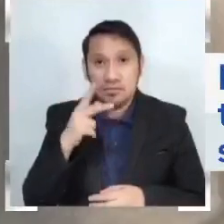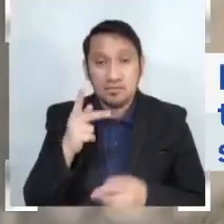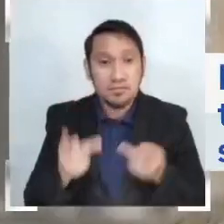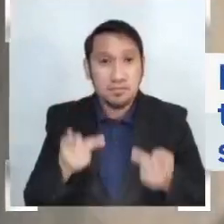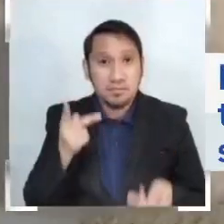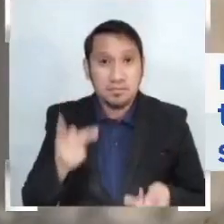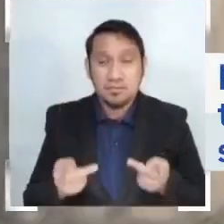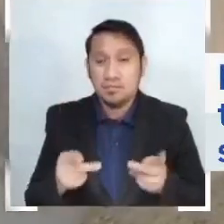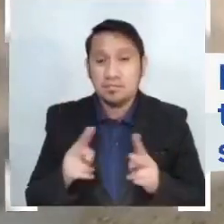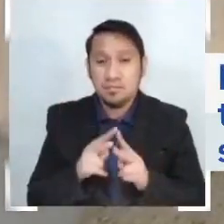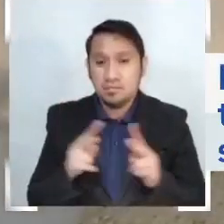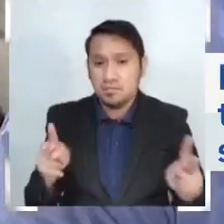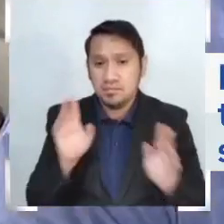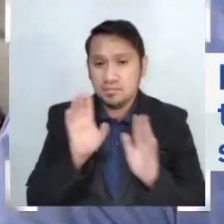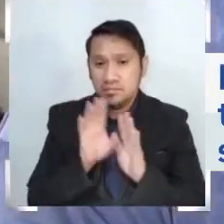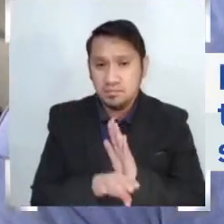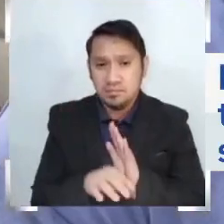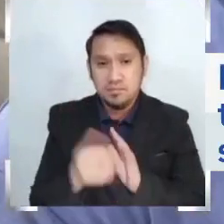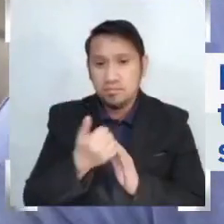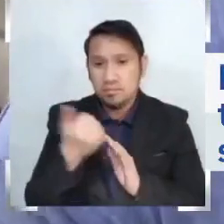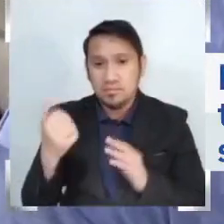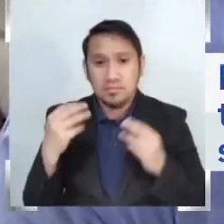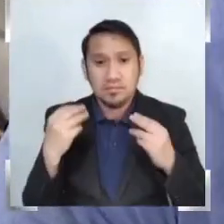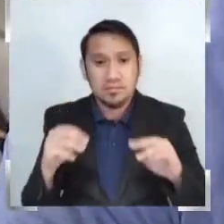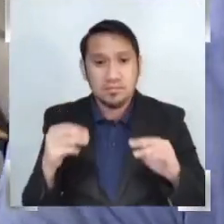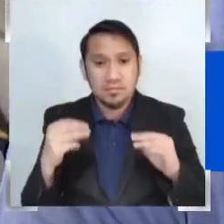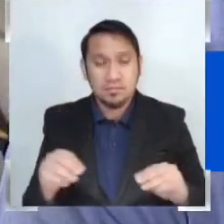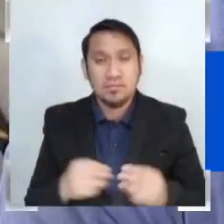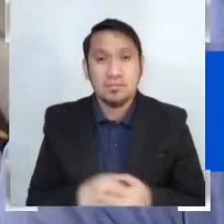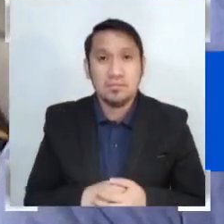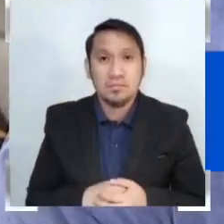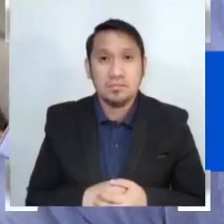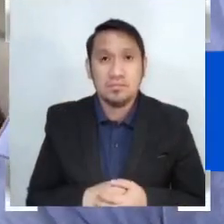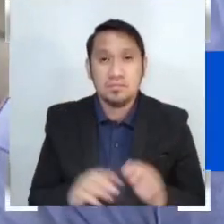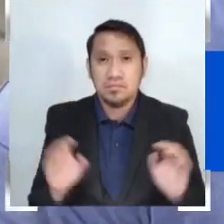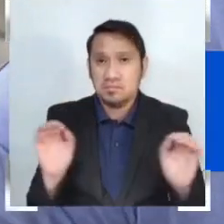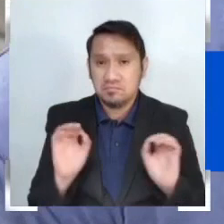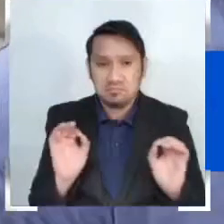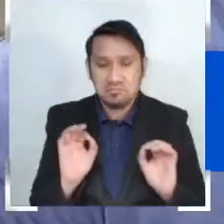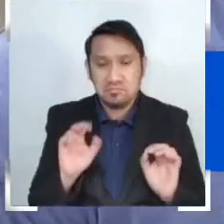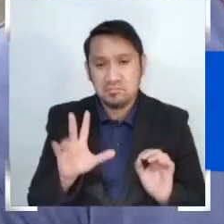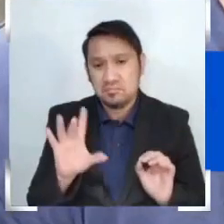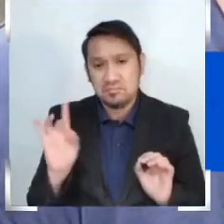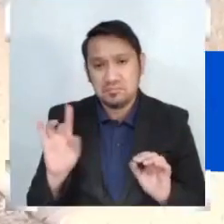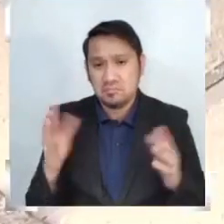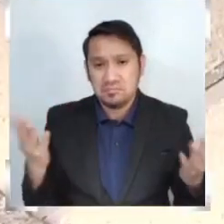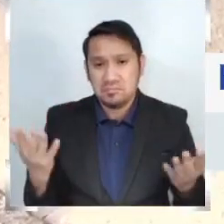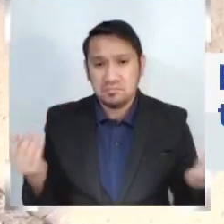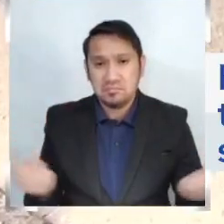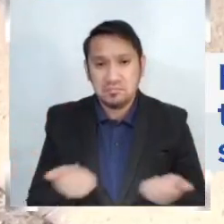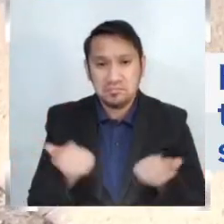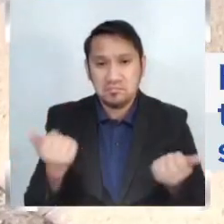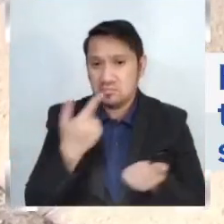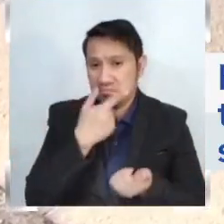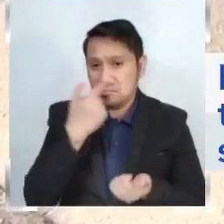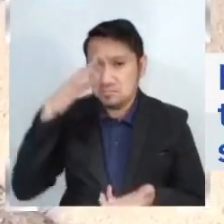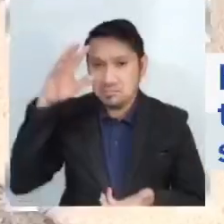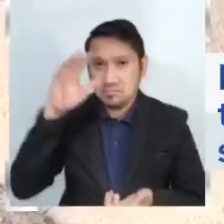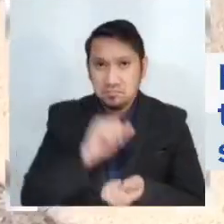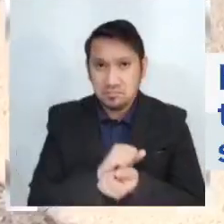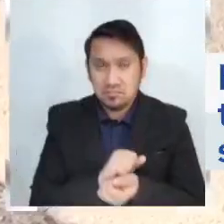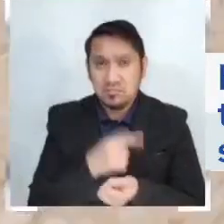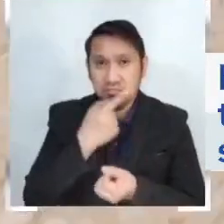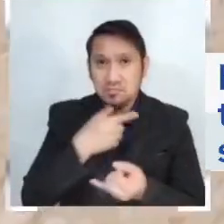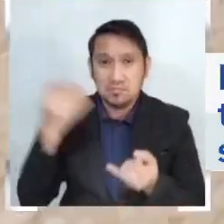raw sa naturang palengke. Wala kaming stock na bigas ngayon na pang 38 kasi nagkaubusan. Hindi yung imported kasi medyo mataas